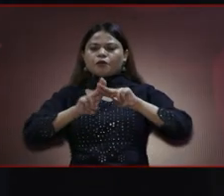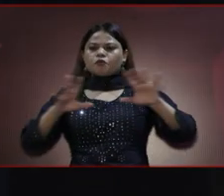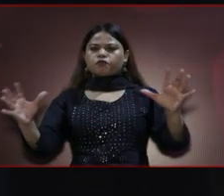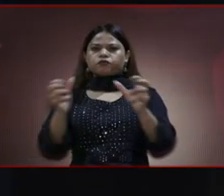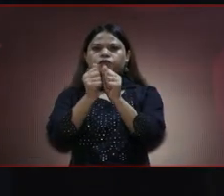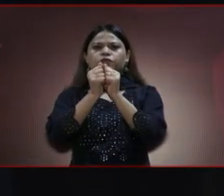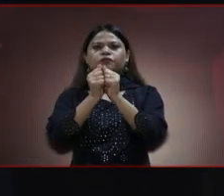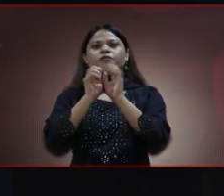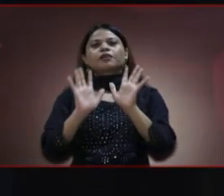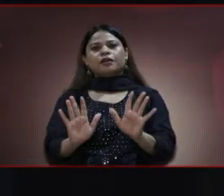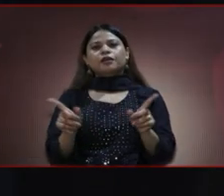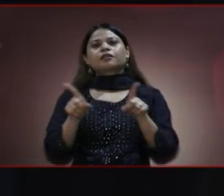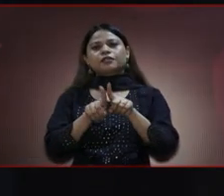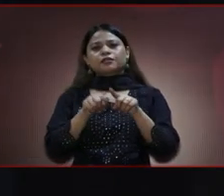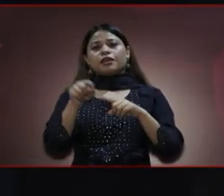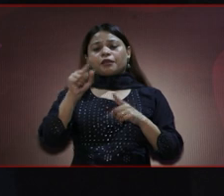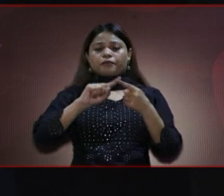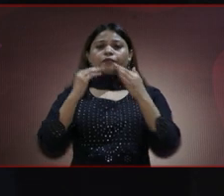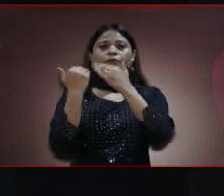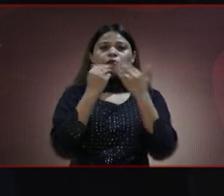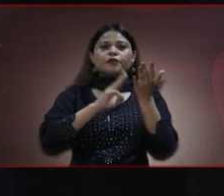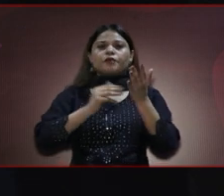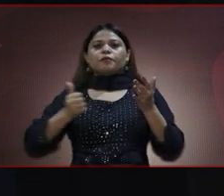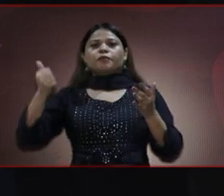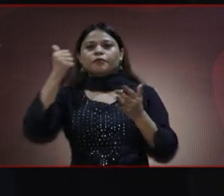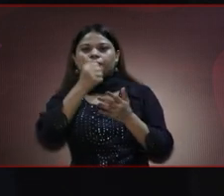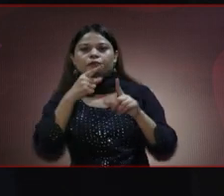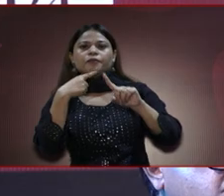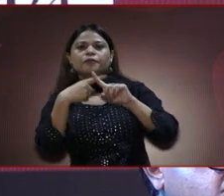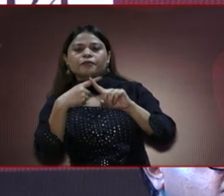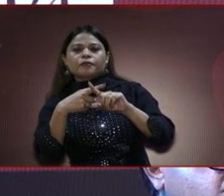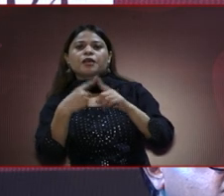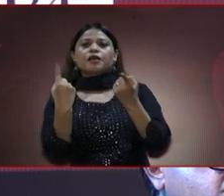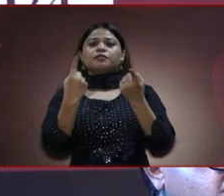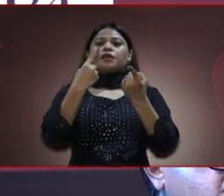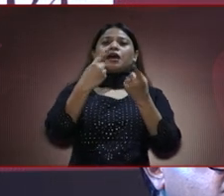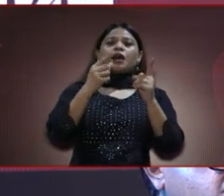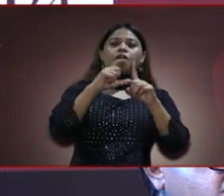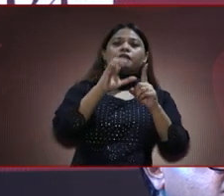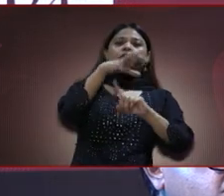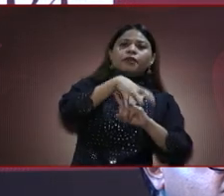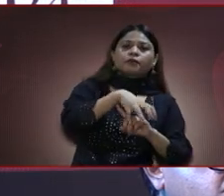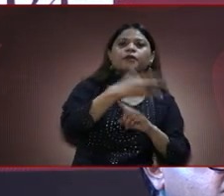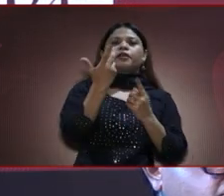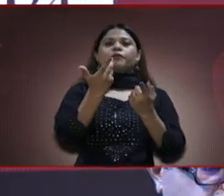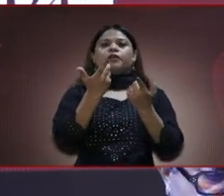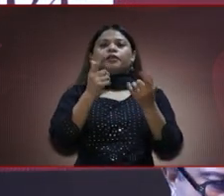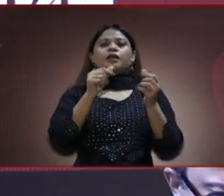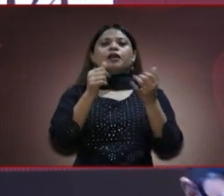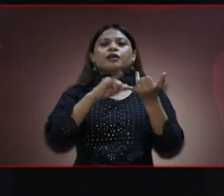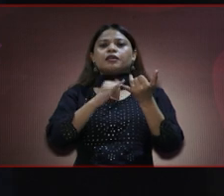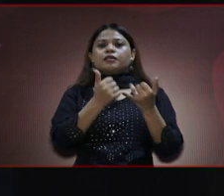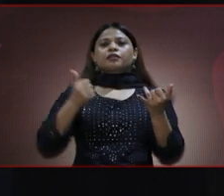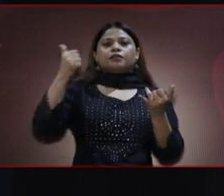रखता है। इस दिशा में शिक्षा मंत्रालय, स्कूल शिक्षा एवं साक्षरता विभाग के आदरणीय सचिव श्री